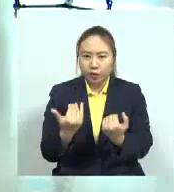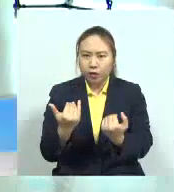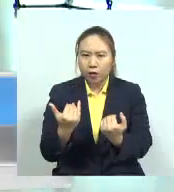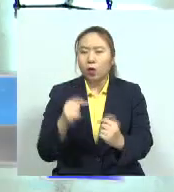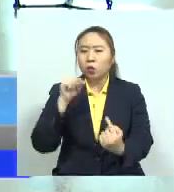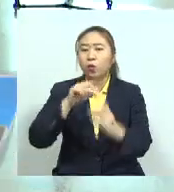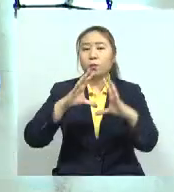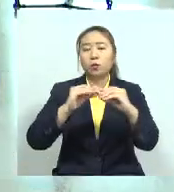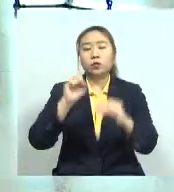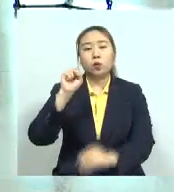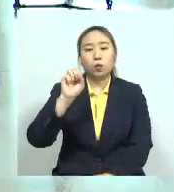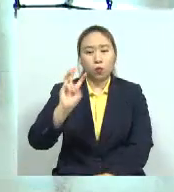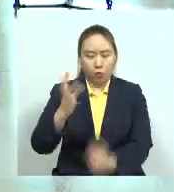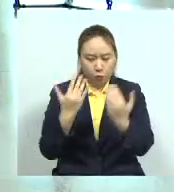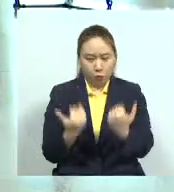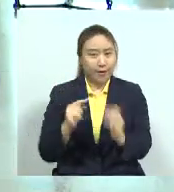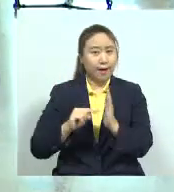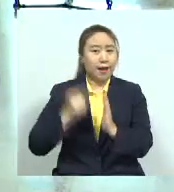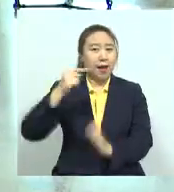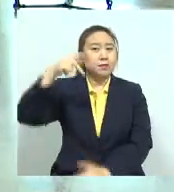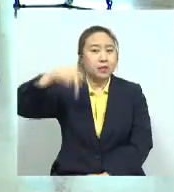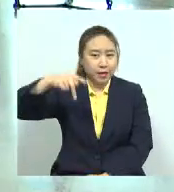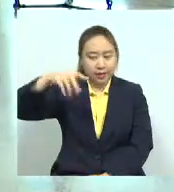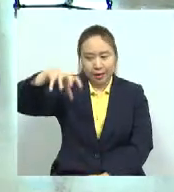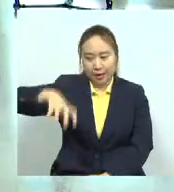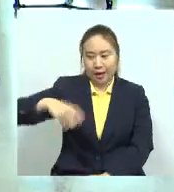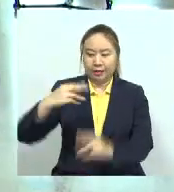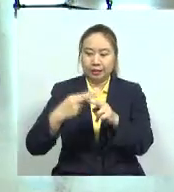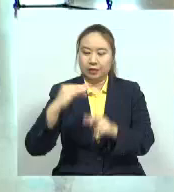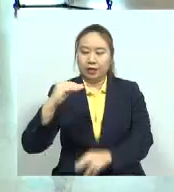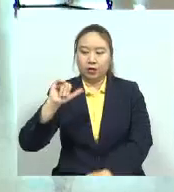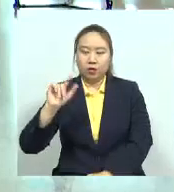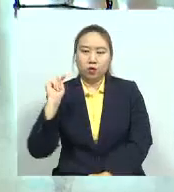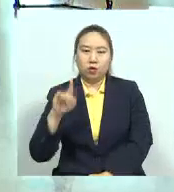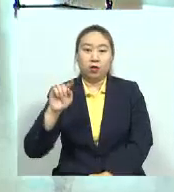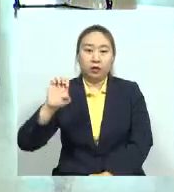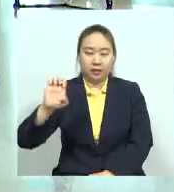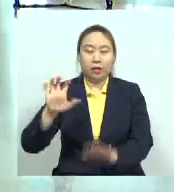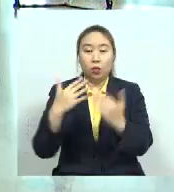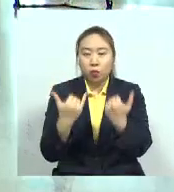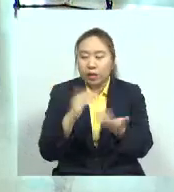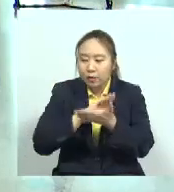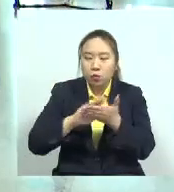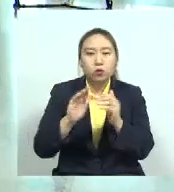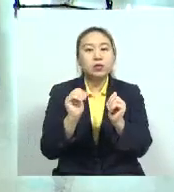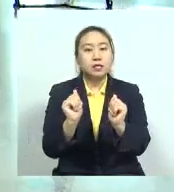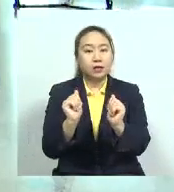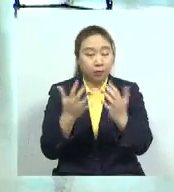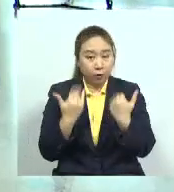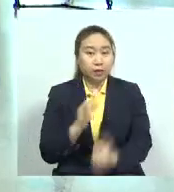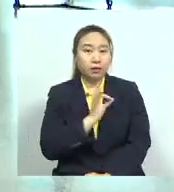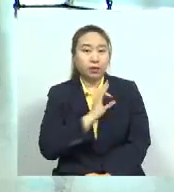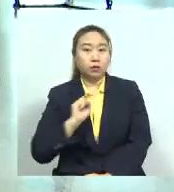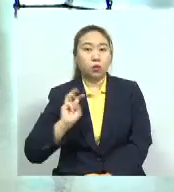บรรยากาศการประชุมวุฒิสภานัดแรกนัดพิเศษที่อาคารทีโอทีนะครับถนนแจ้งวัฒนะวันนี้ก็ไปด้วยความเรียบร้อยนะครับขณะนี้สมาชิ